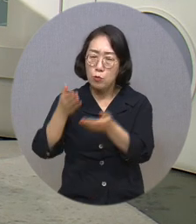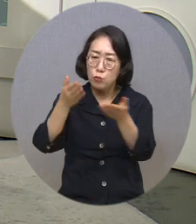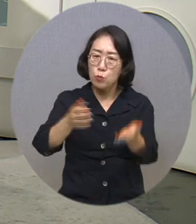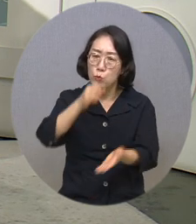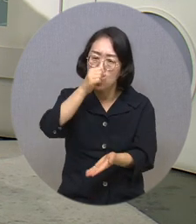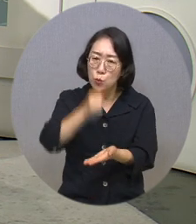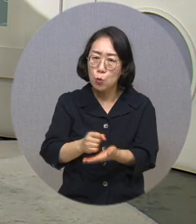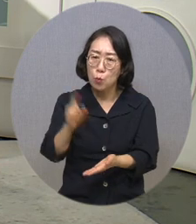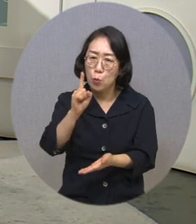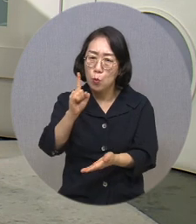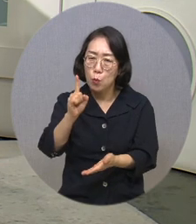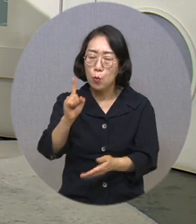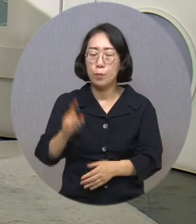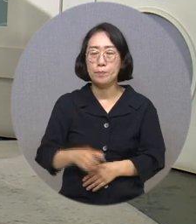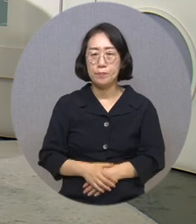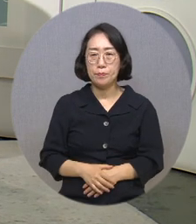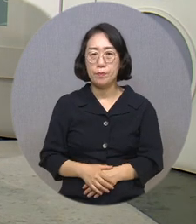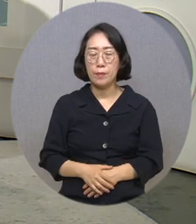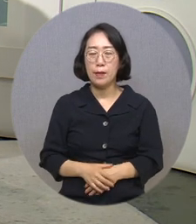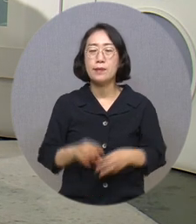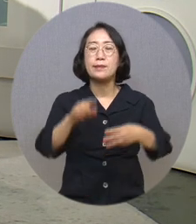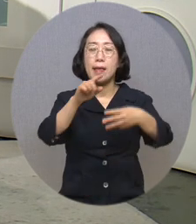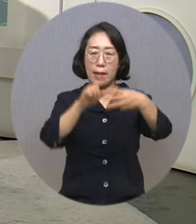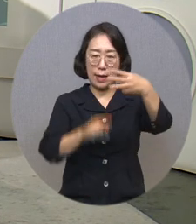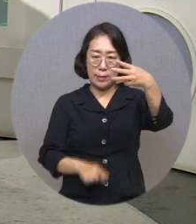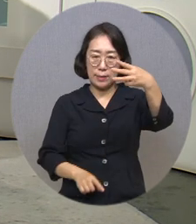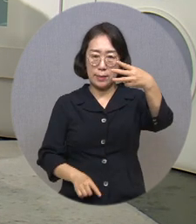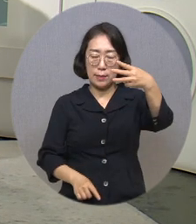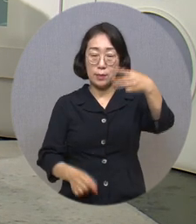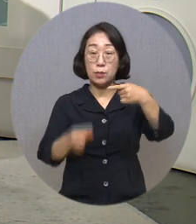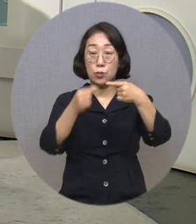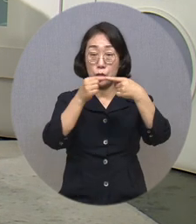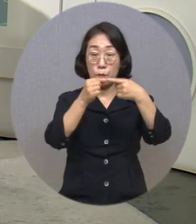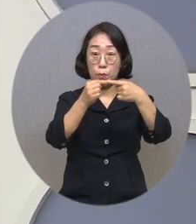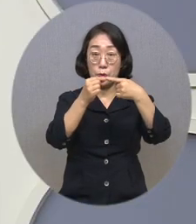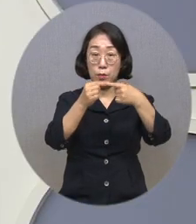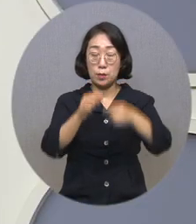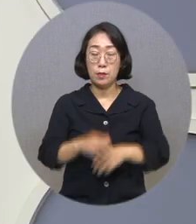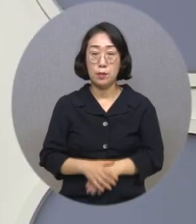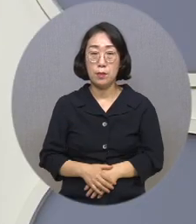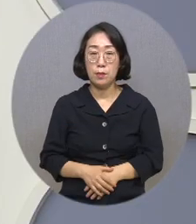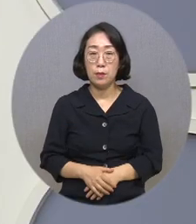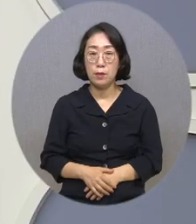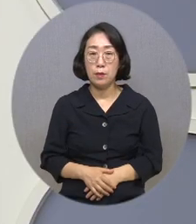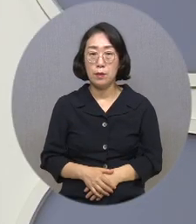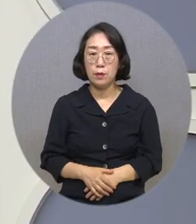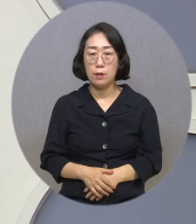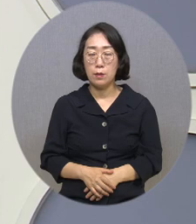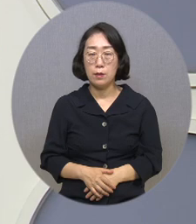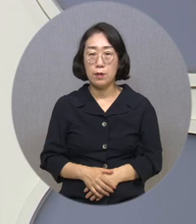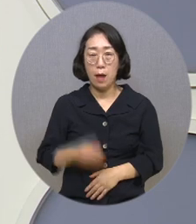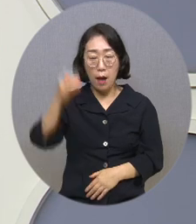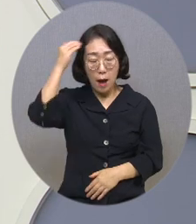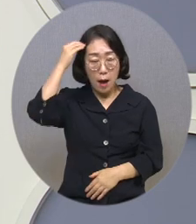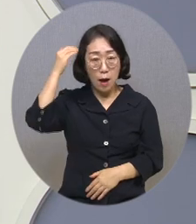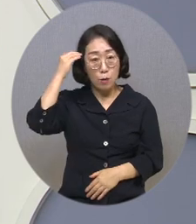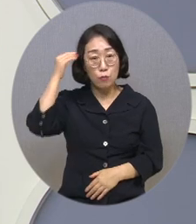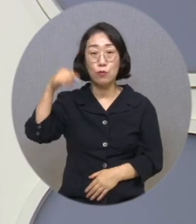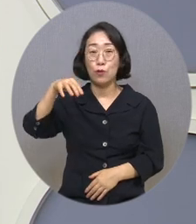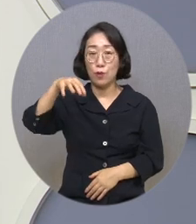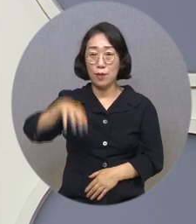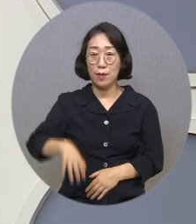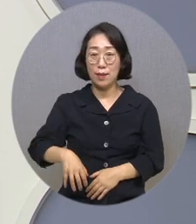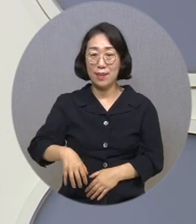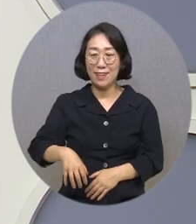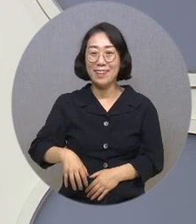좀 말씀. 예, 그 세 가지인데요. 예. 그러니까 이제 첫째는 그러니까 사실은 저희가 한반도니까 좀 어떻게 보면